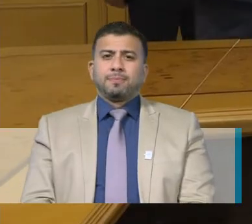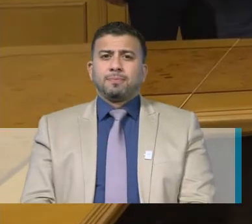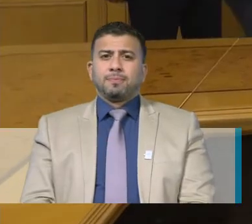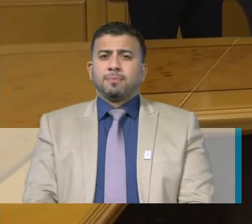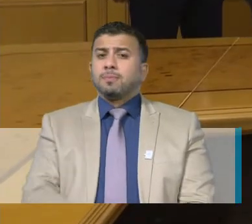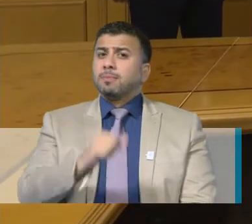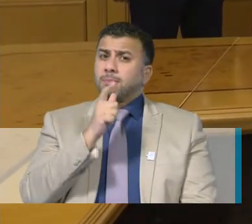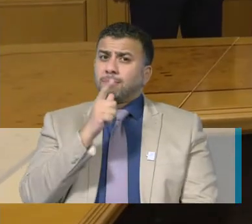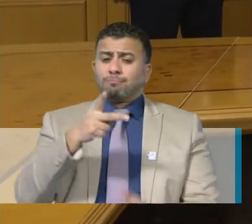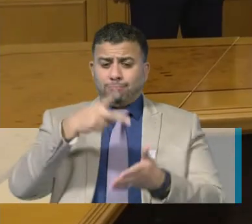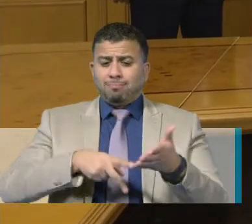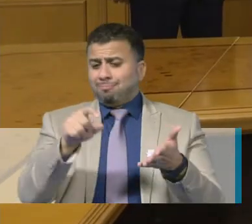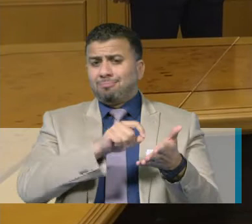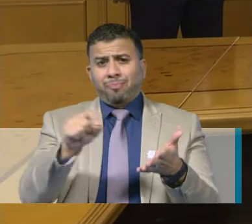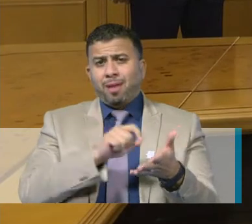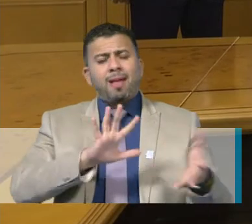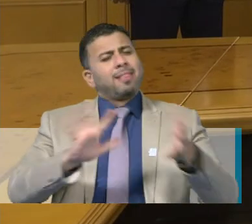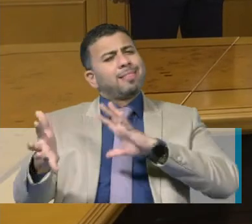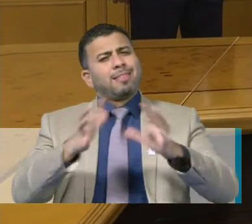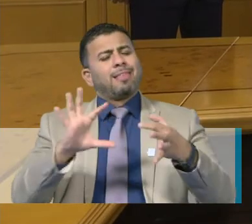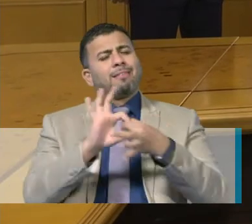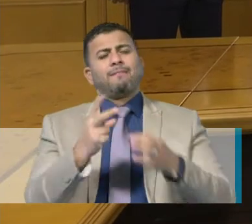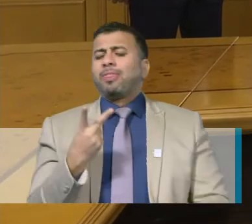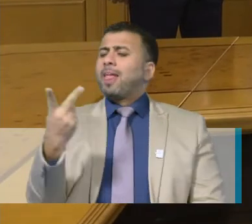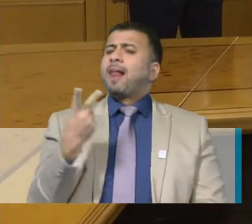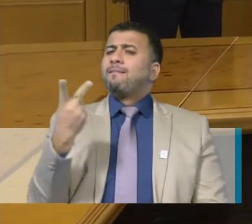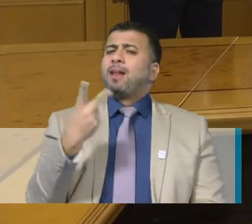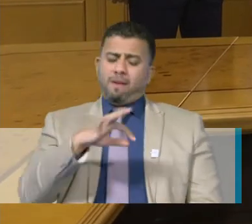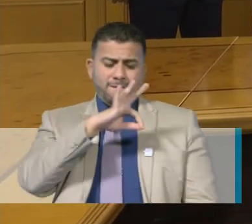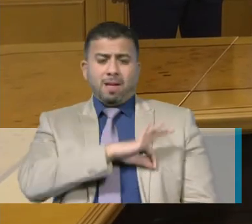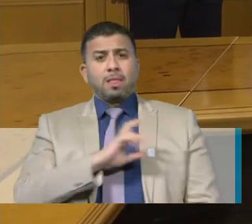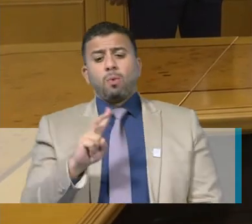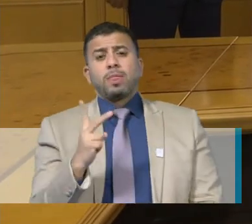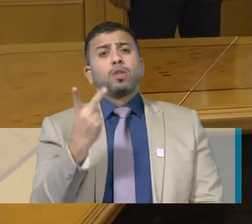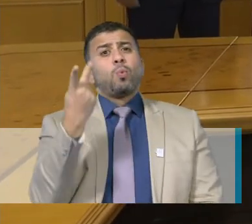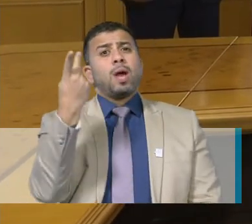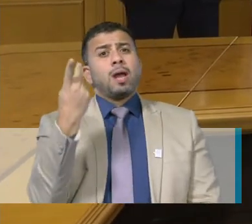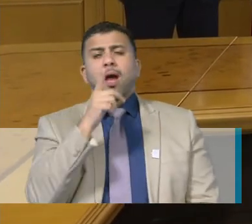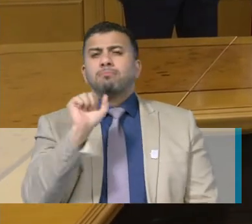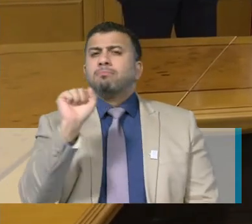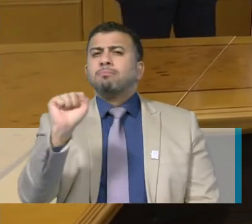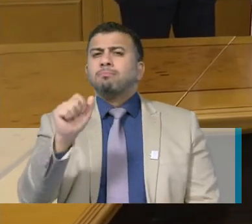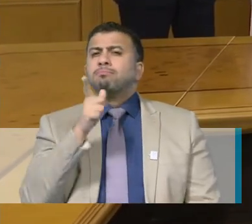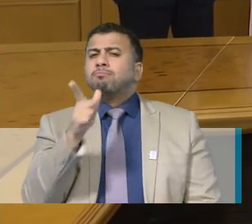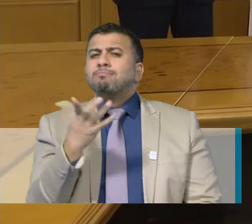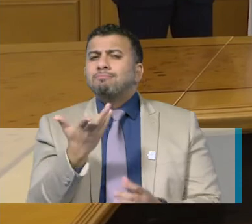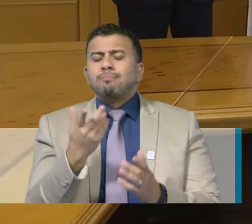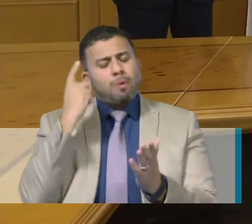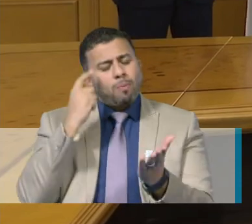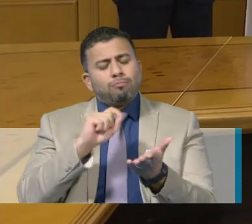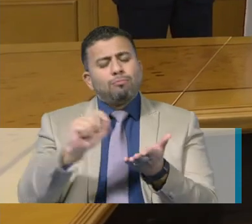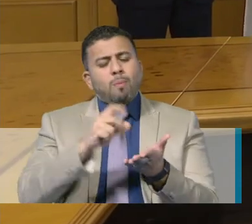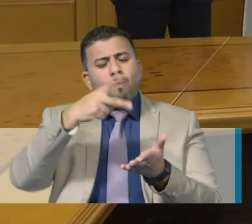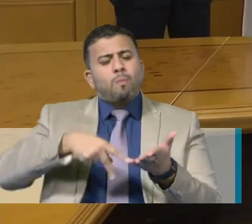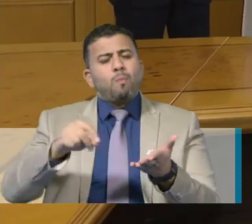وتنظم المذكرة آلية التعاون بين الطرفين بما يعود بالفائدة والتطوير وتحقيق مخرجات المذكرة.